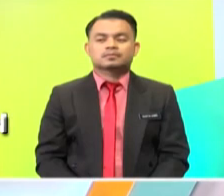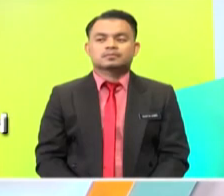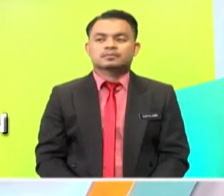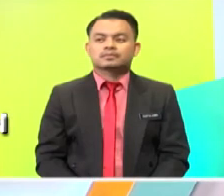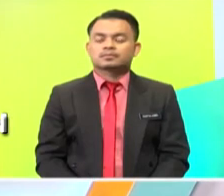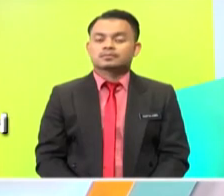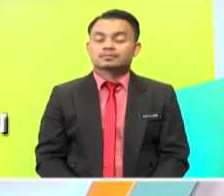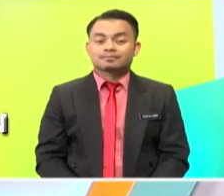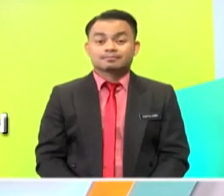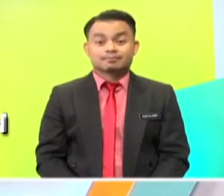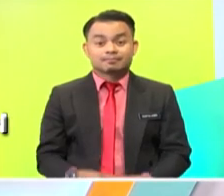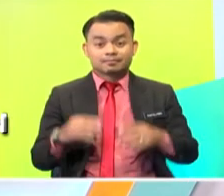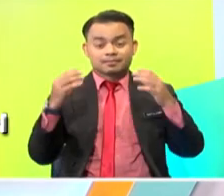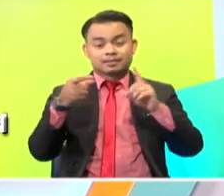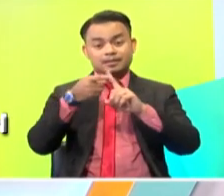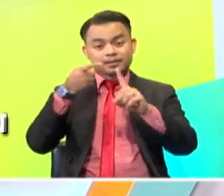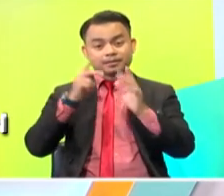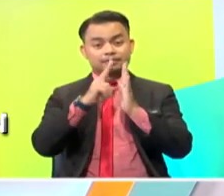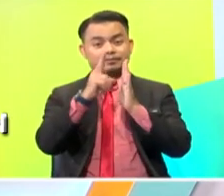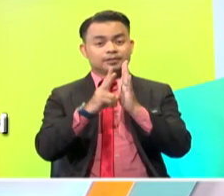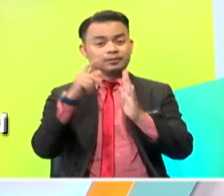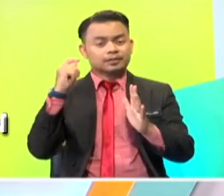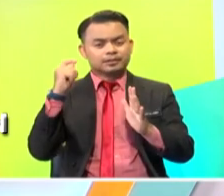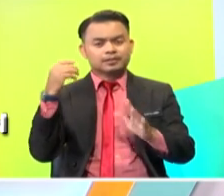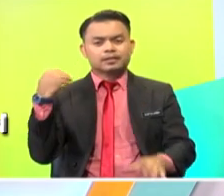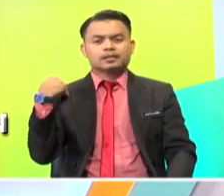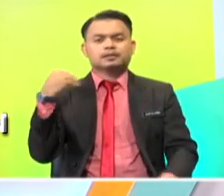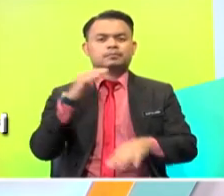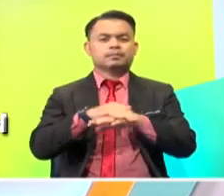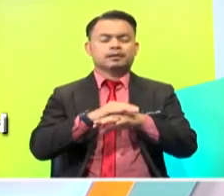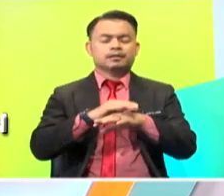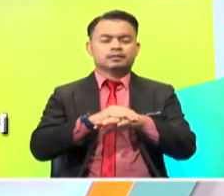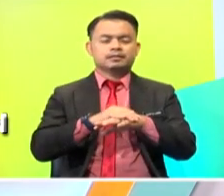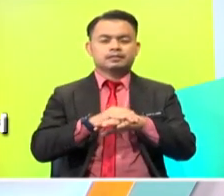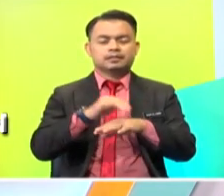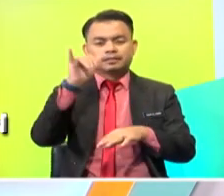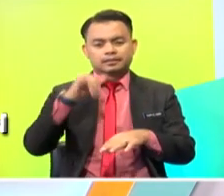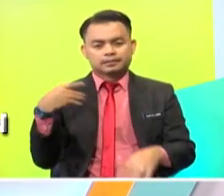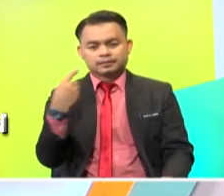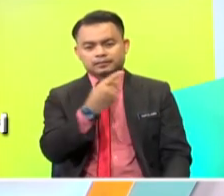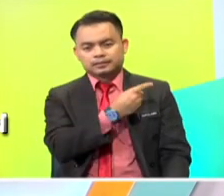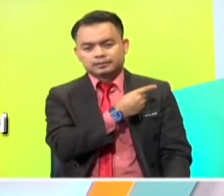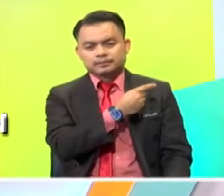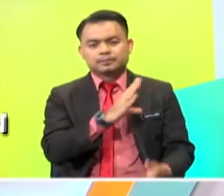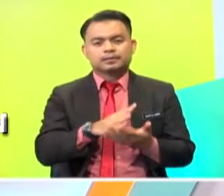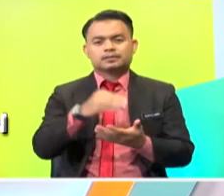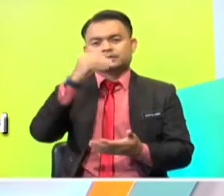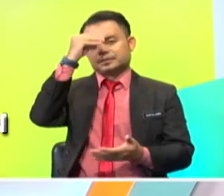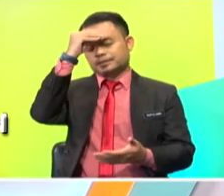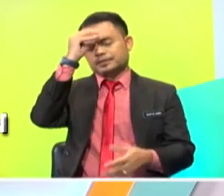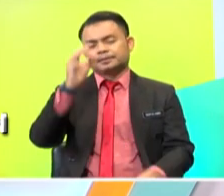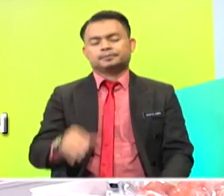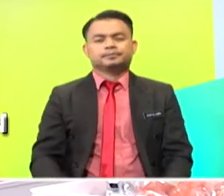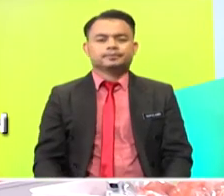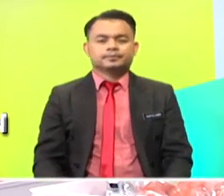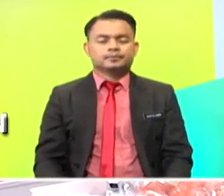kykuu DVD video tersebut ada beberapa perkara baru yang telah saya belajar siku salah satunya serius